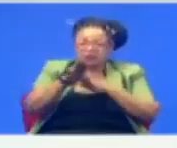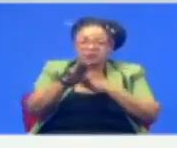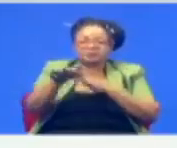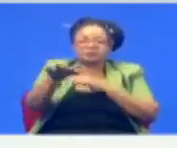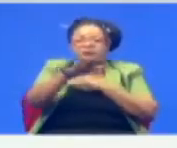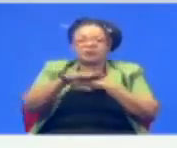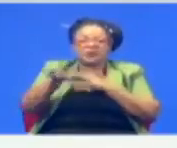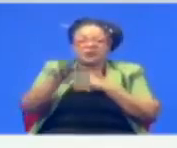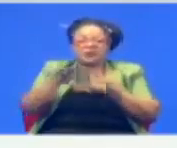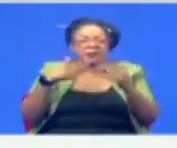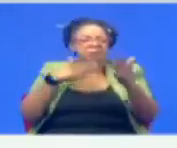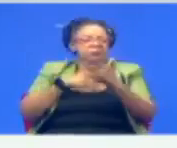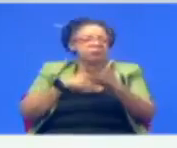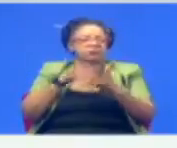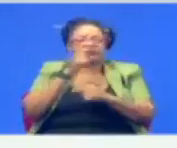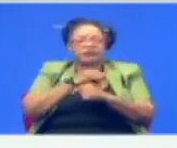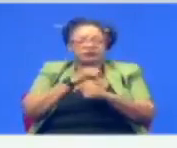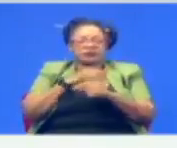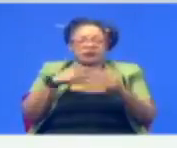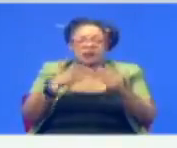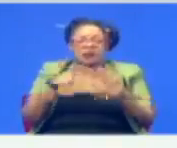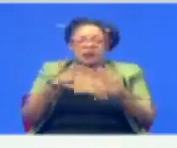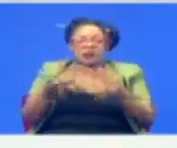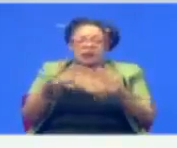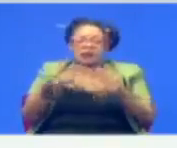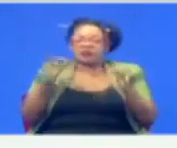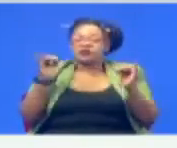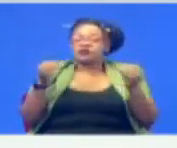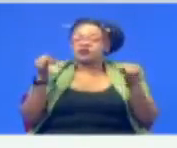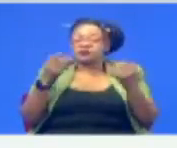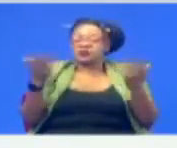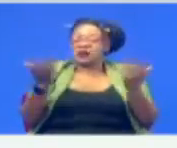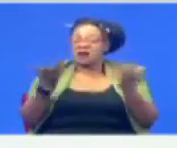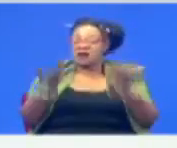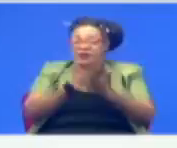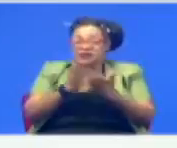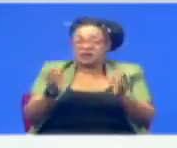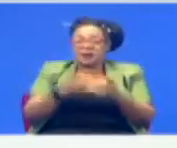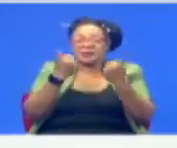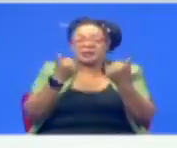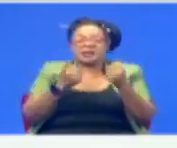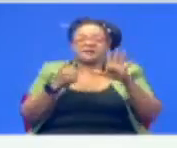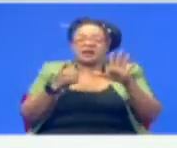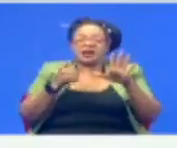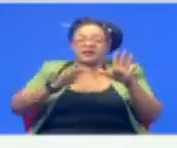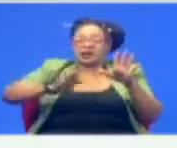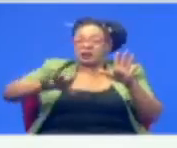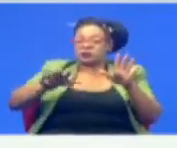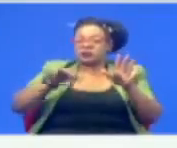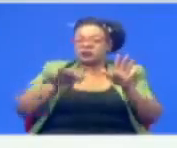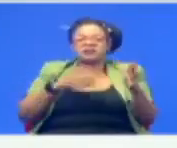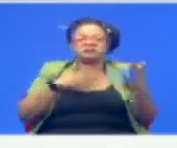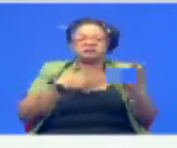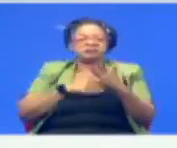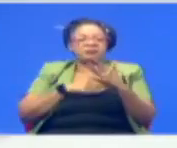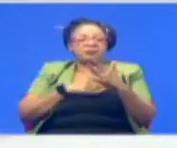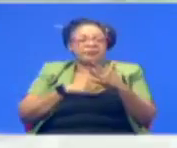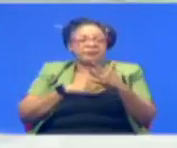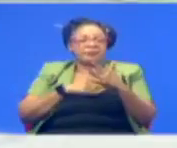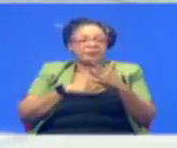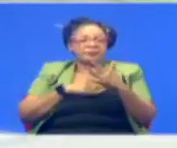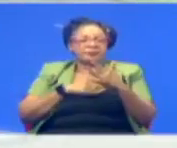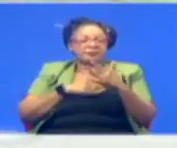Sarmoi amejitokeza tena na taarifa nyingine inayofichua mambo yanavyoendelea katika kaunti tano ambazo zimepigwa lockdown.